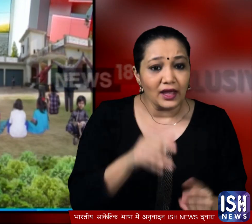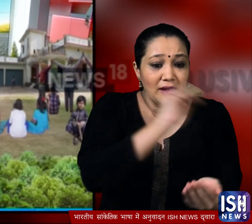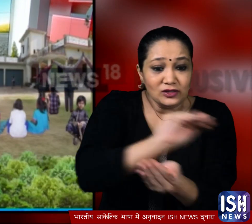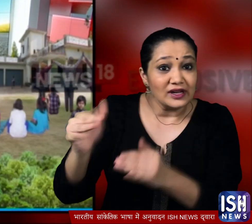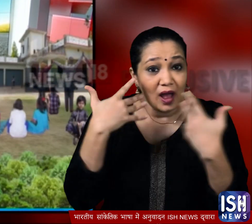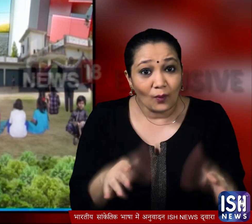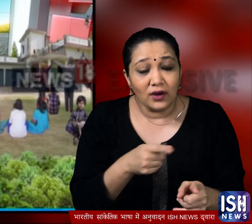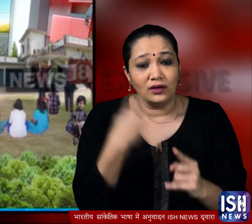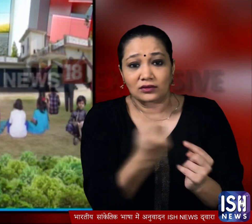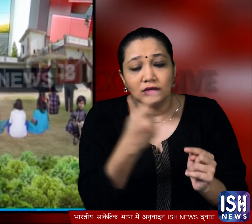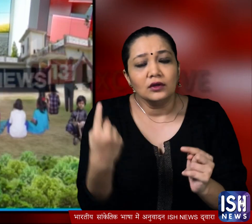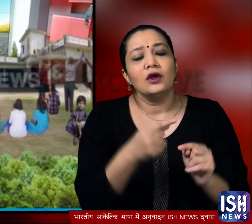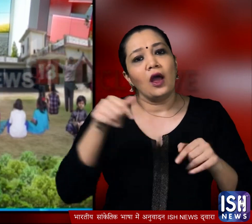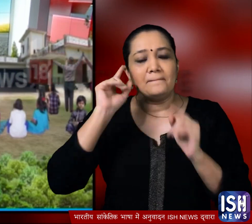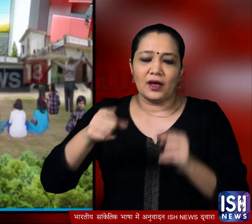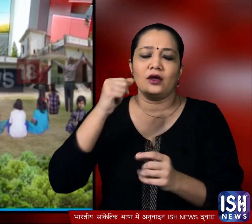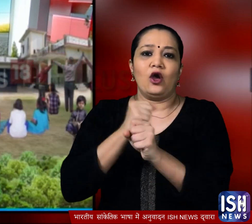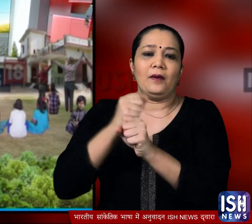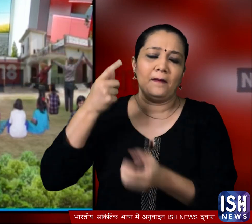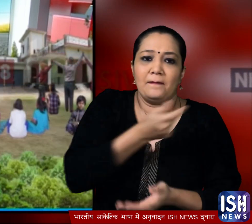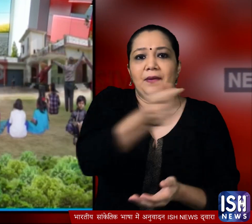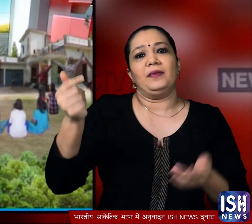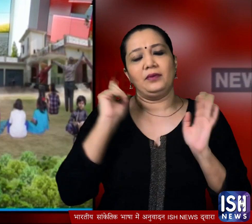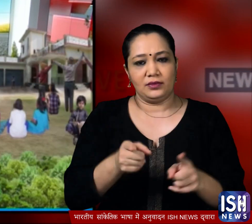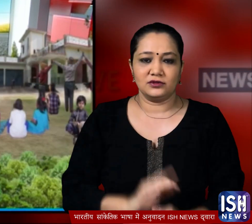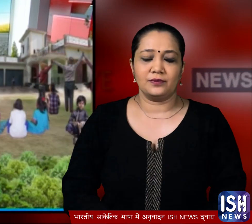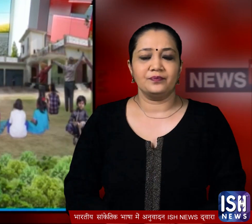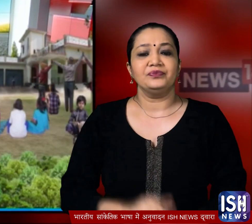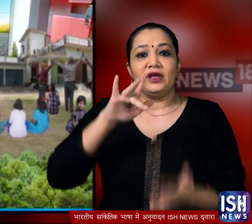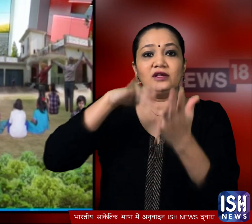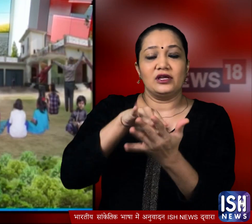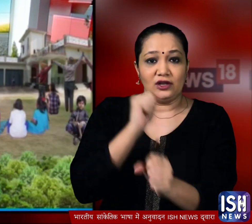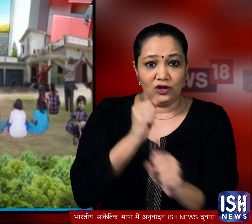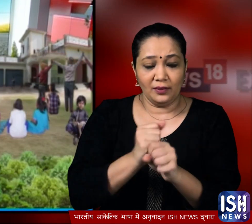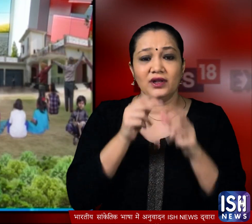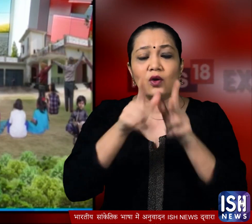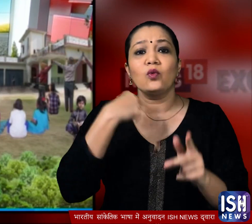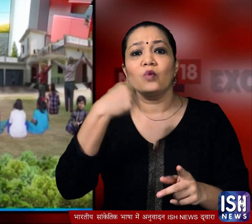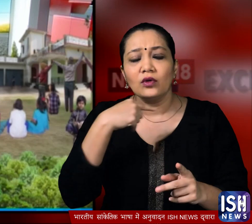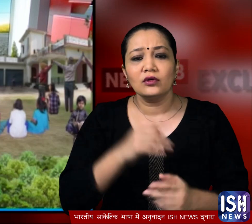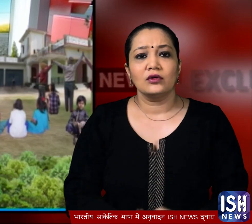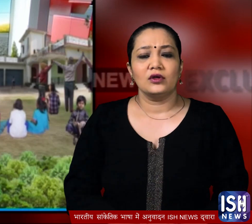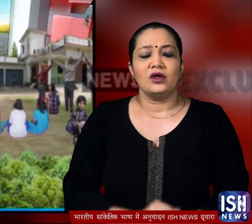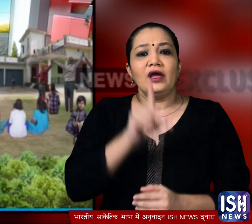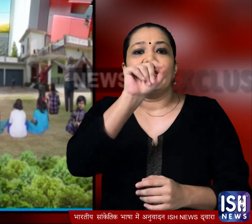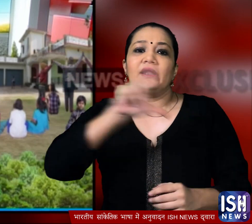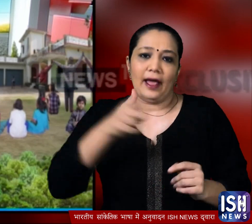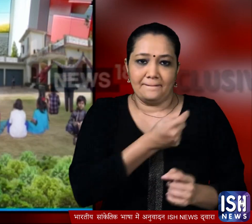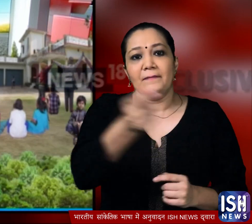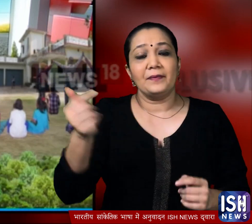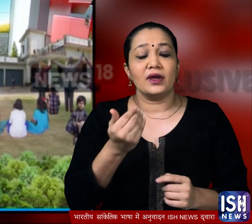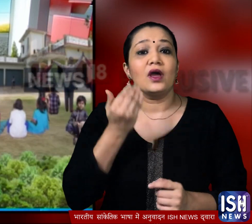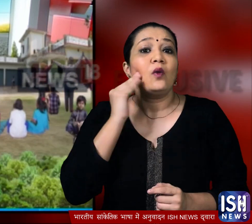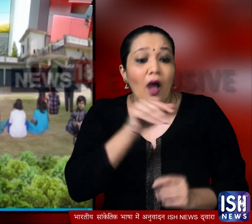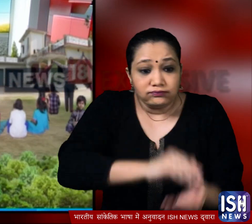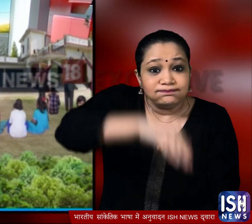ओर से आर्थिक सहायता मिलनी चाहिए, जिस पर केंद्र सरकार की ओर से बताया गया कि अनाथ हुए बच्चों को 10 लाख रुपए दिए जाएंगे जब